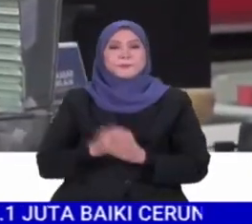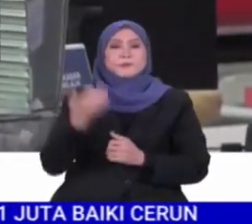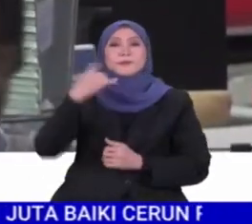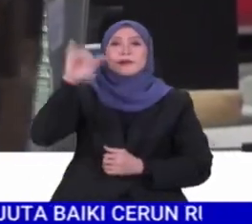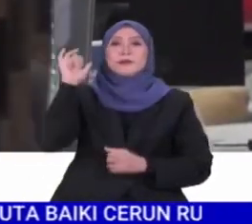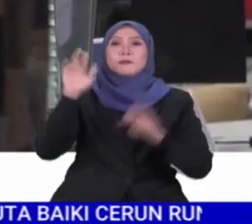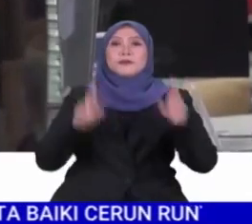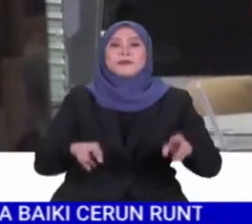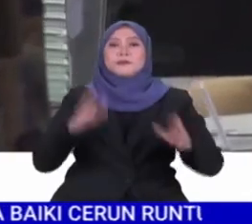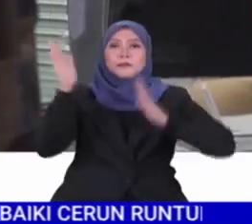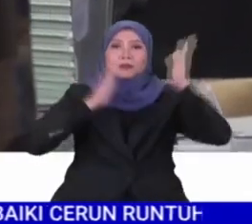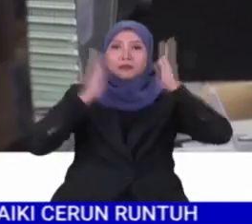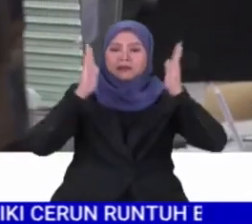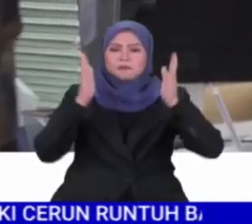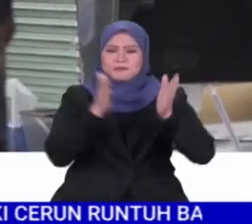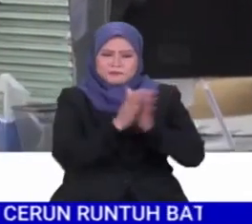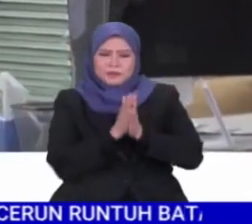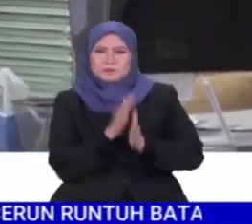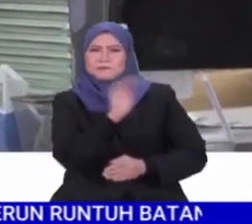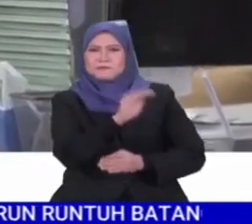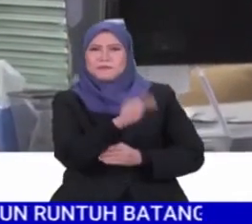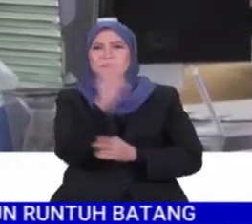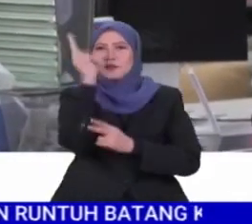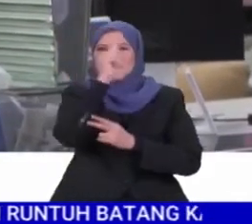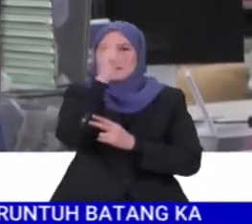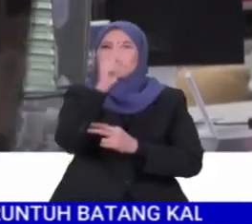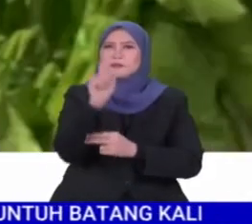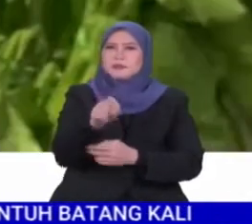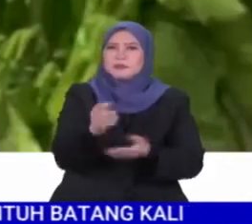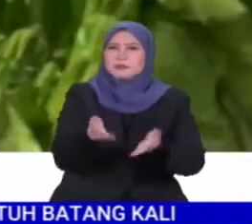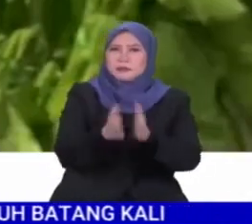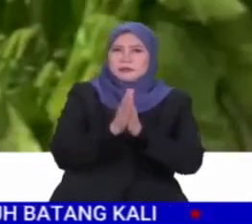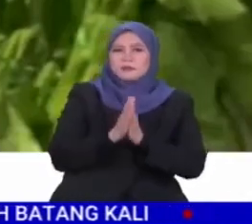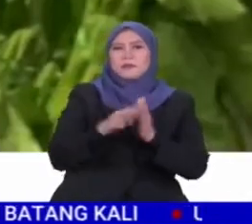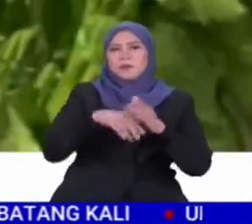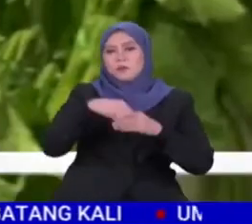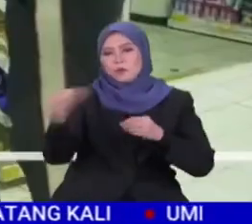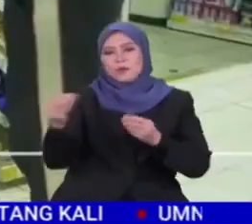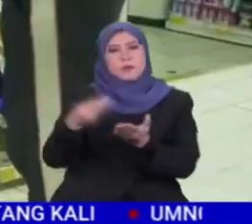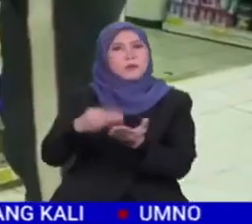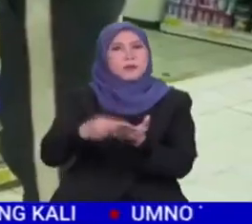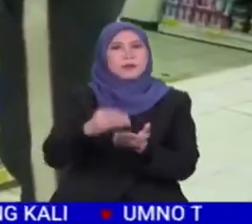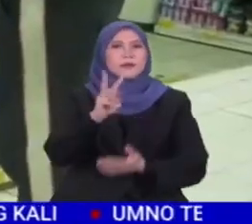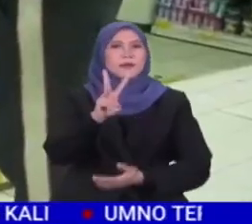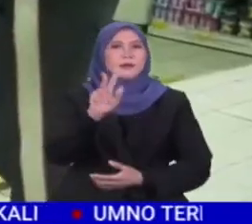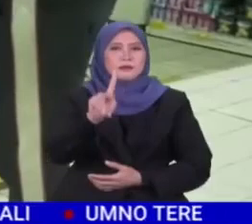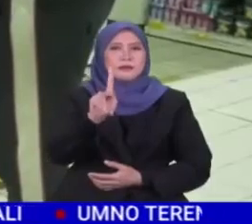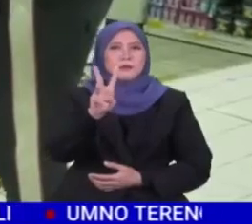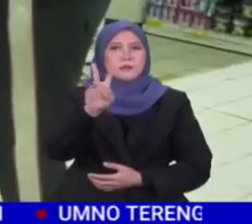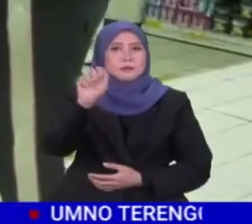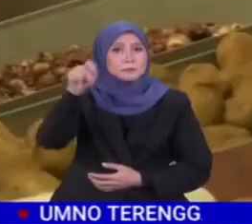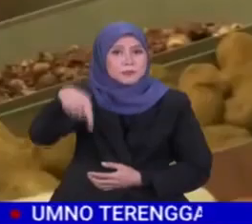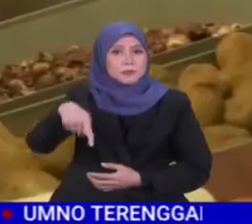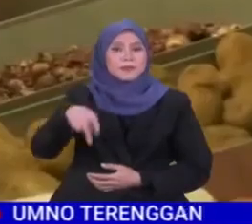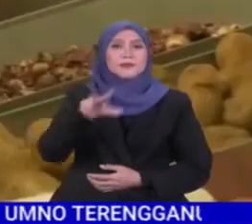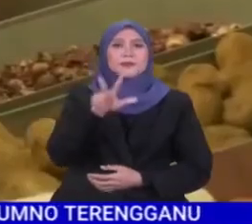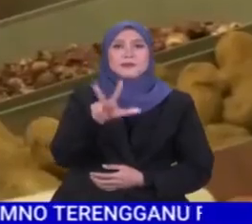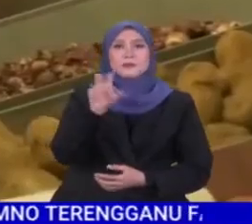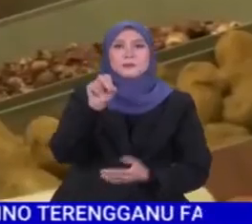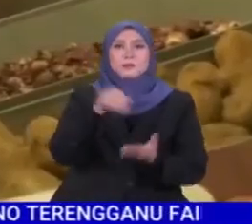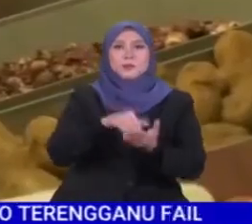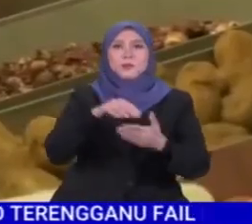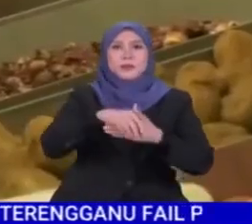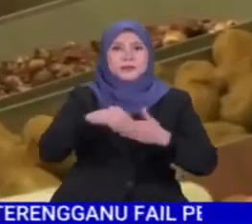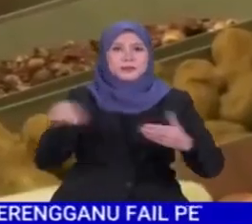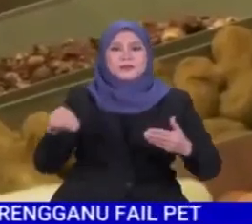Rakyat Malaysia Pro Rakyat meminta kerajaan supaya mempertimbang cadangan pengeluaran wang caruman KWSP sebanyak